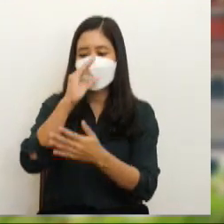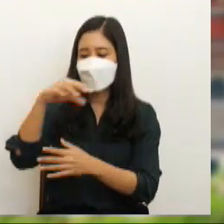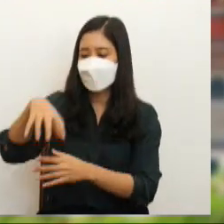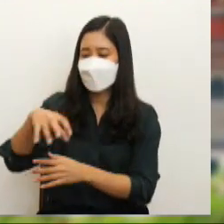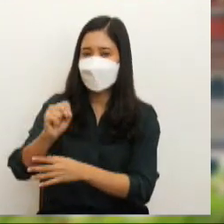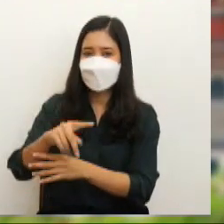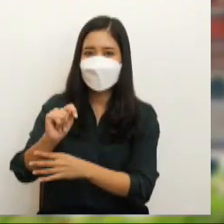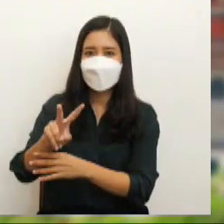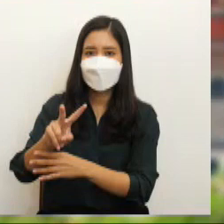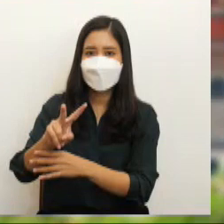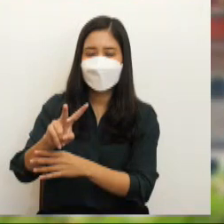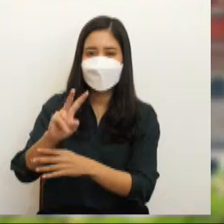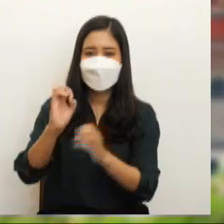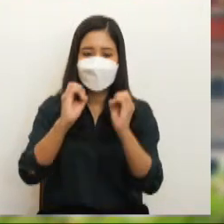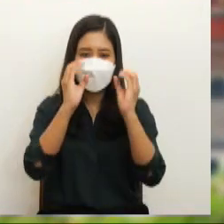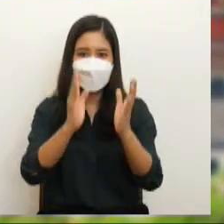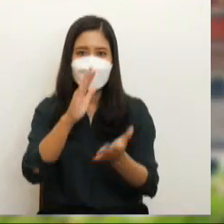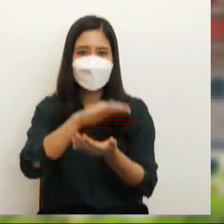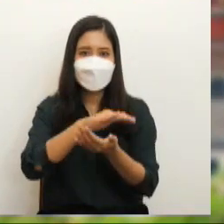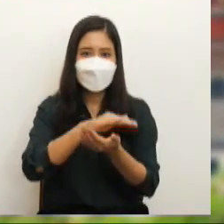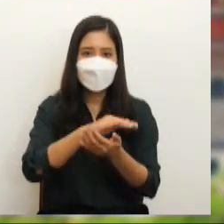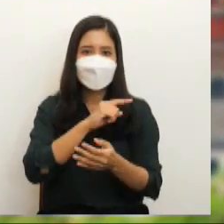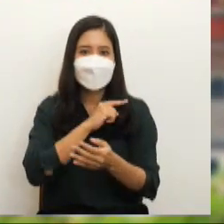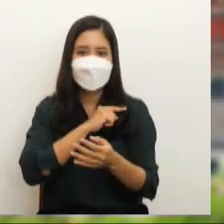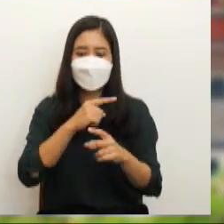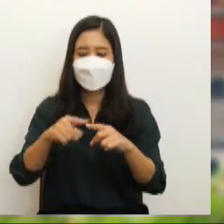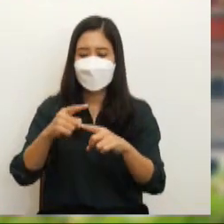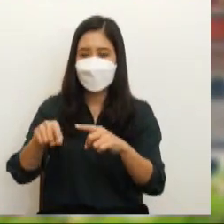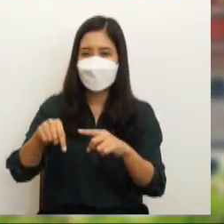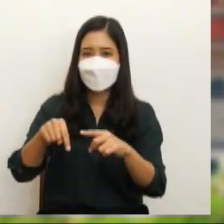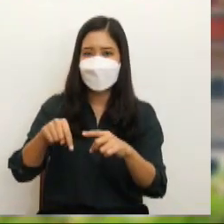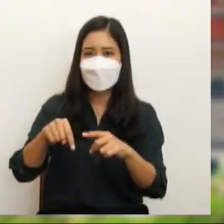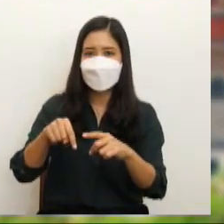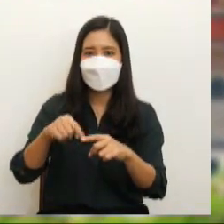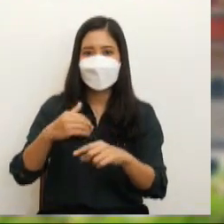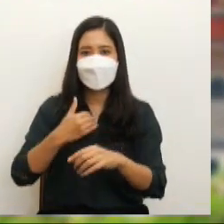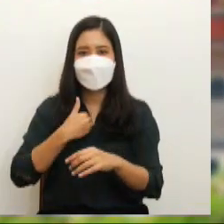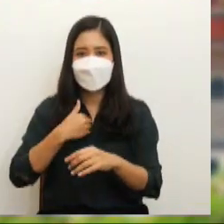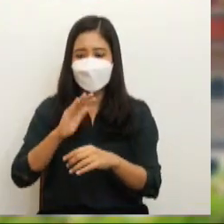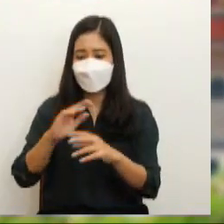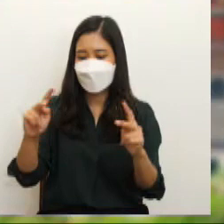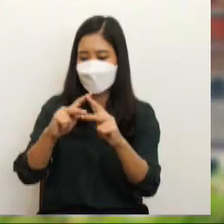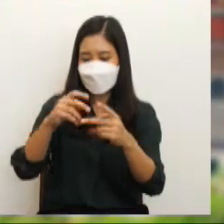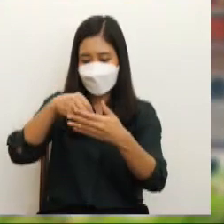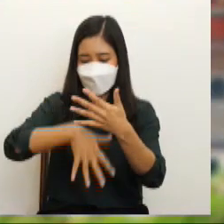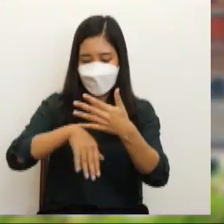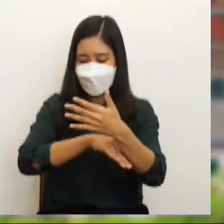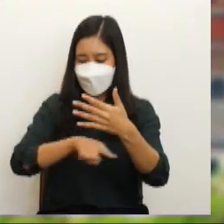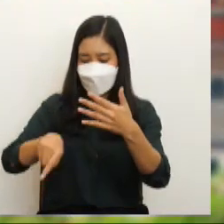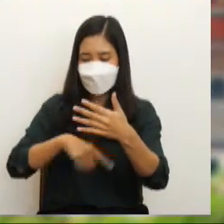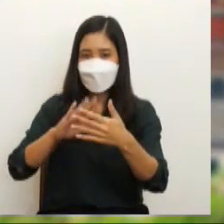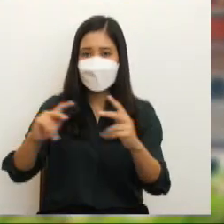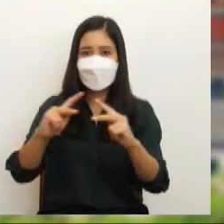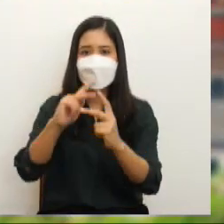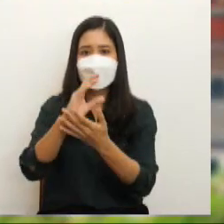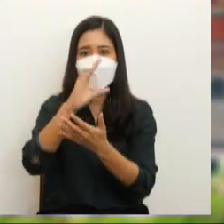งคุณครูในโรงเรียนเอกชนต่างๆในระบบนอกระบบล้วนแต่เป็นทีมงานของกระทรวงศึกษาธิการทั้งสิ้นนะครับในภาพ